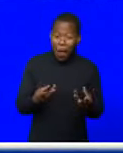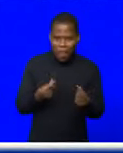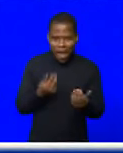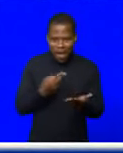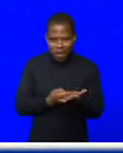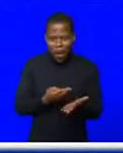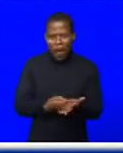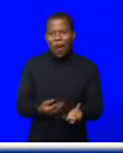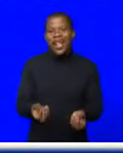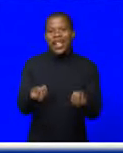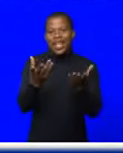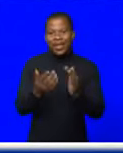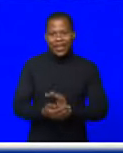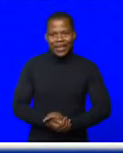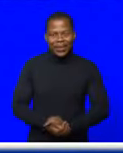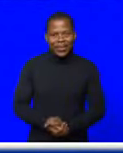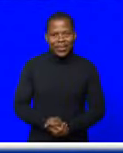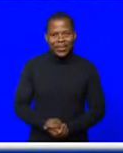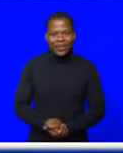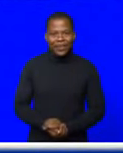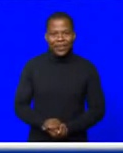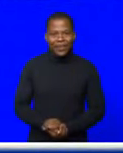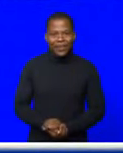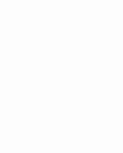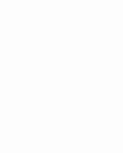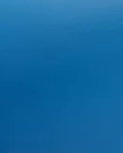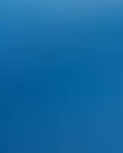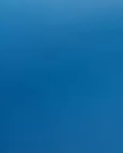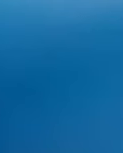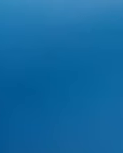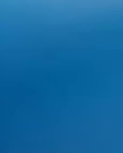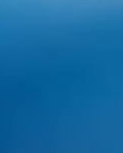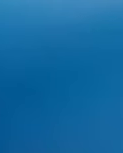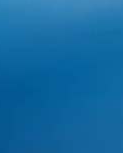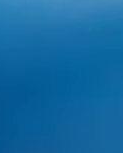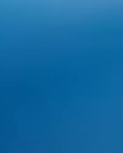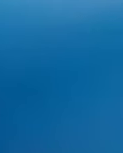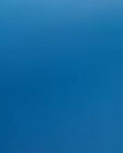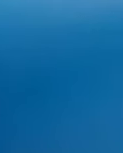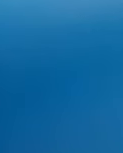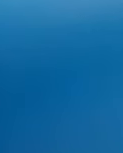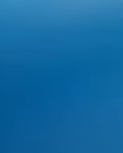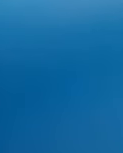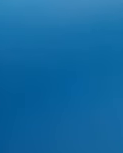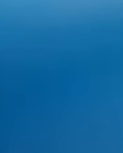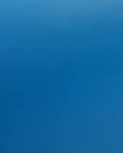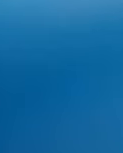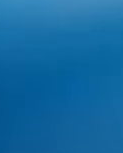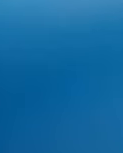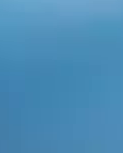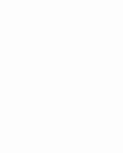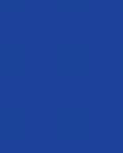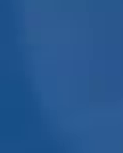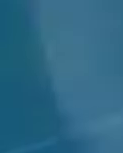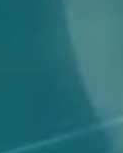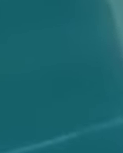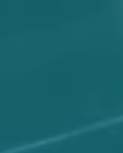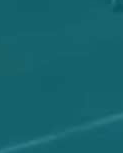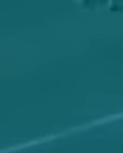Malanga lamahle asemukele wona umbiko wetimali. Standard Bank, it can be.